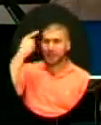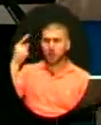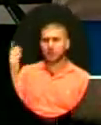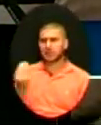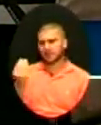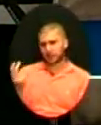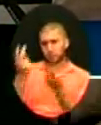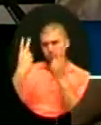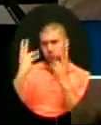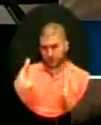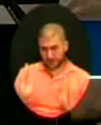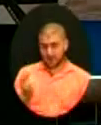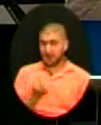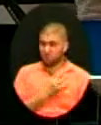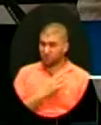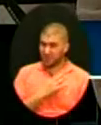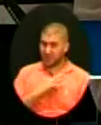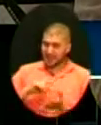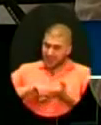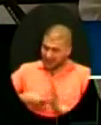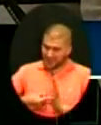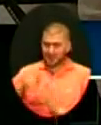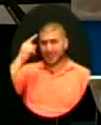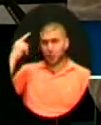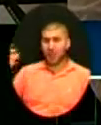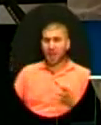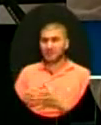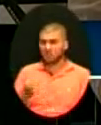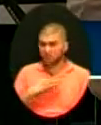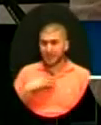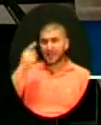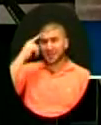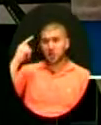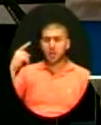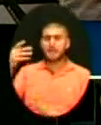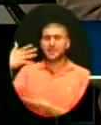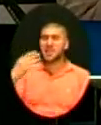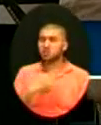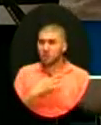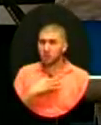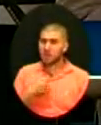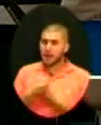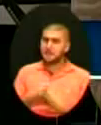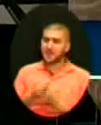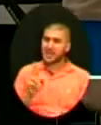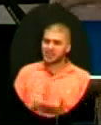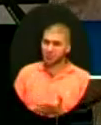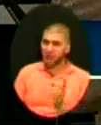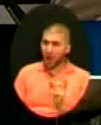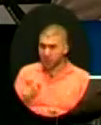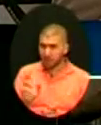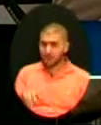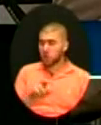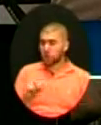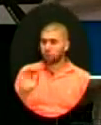הדבר המרכזי. ומבחינתי לחדד את האידיאולוגיה החברתית שלנו, את האידיאולוגיה המדינית שלנו, את המאבק על זכויות אדם,